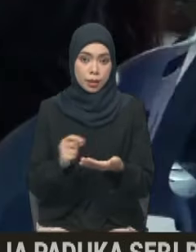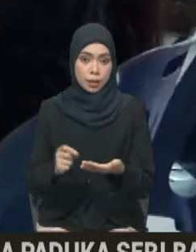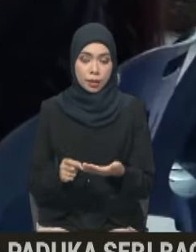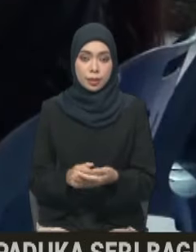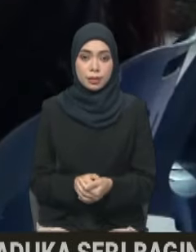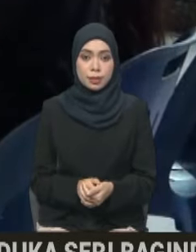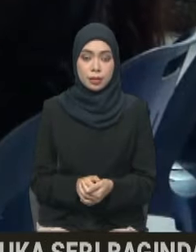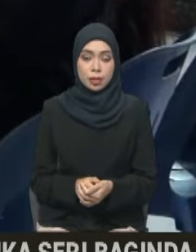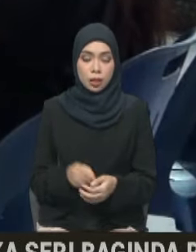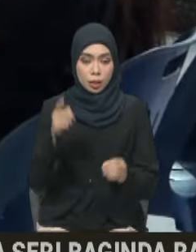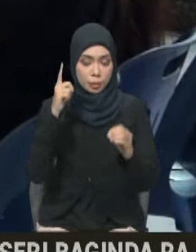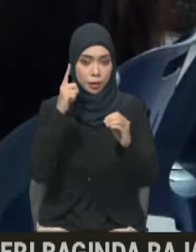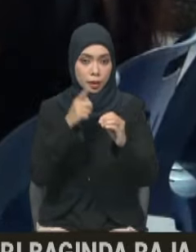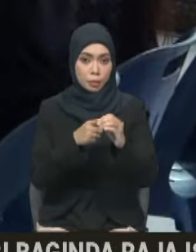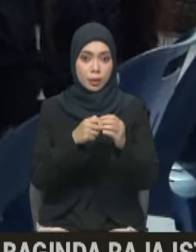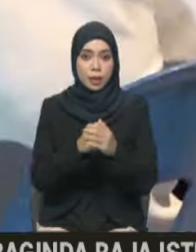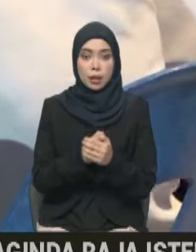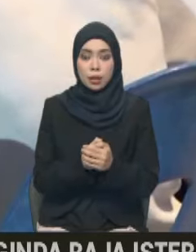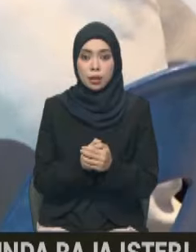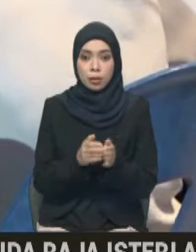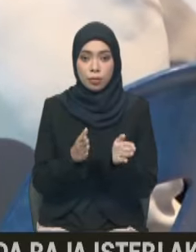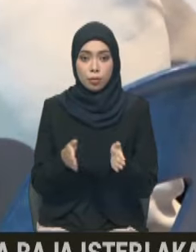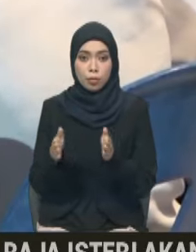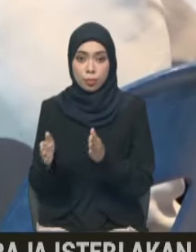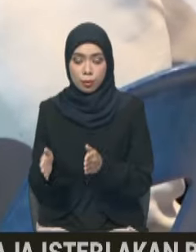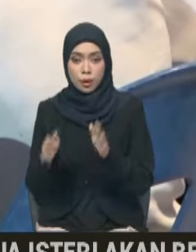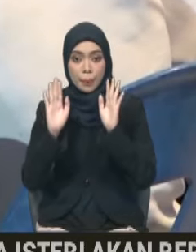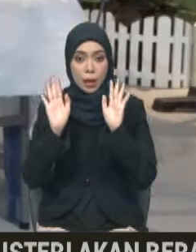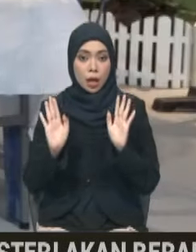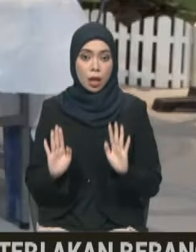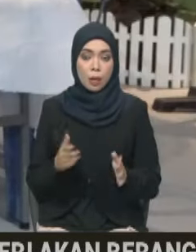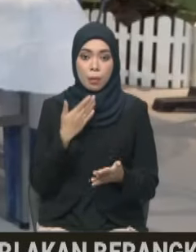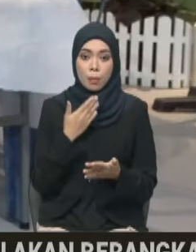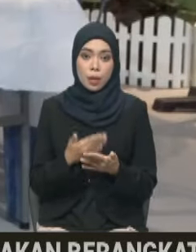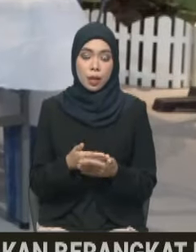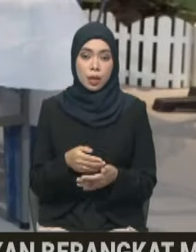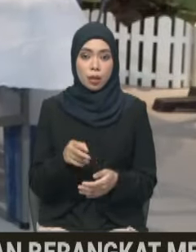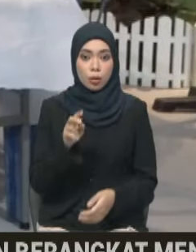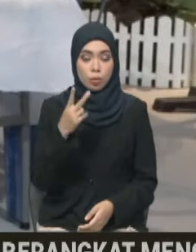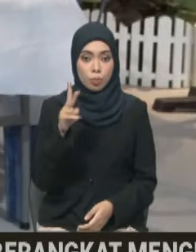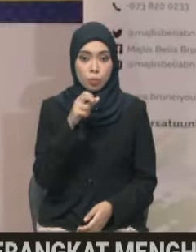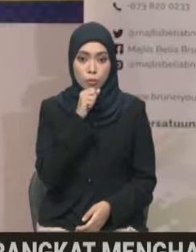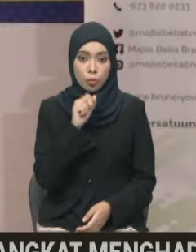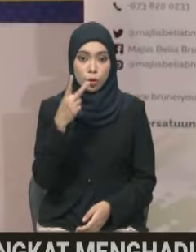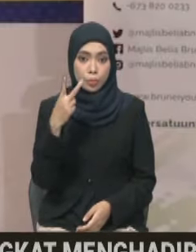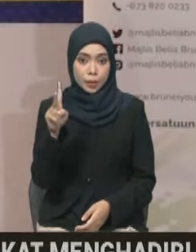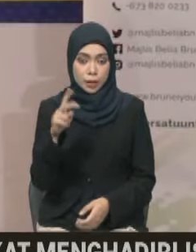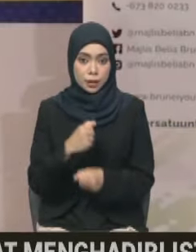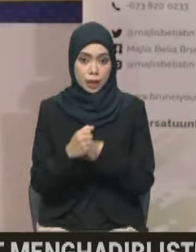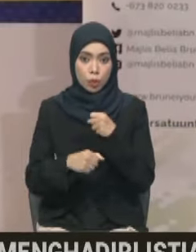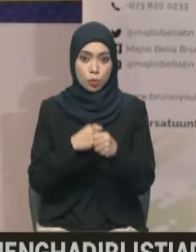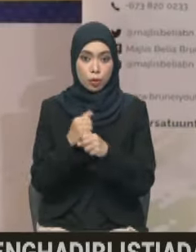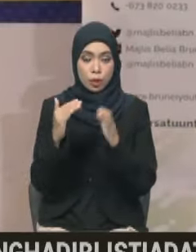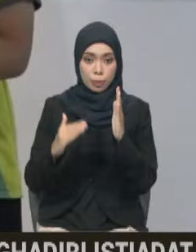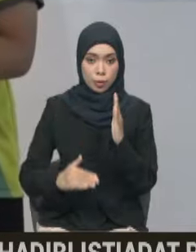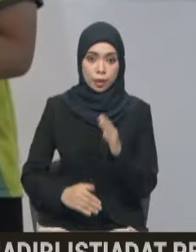pembangunan mampan, peraduan menarik minat penyertaan kanak-kanak berumur 12 tahun ke bawah. bagi